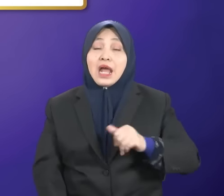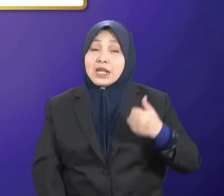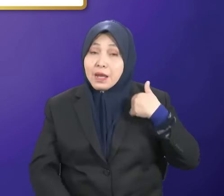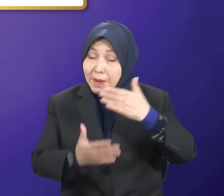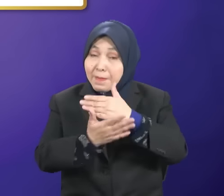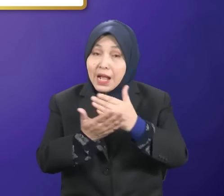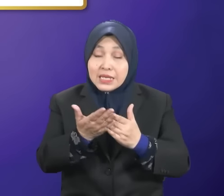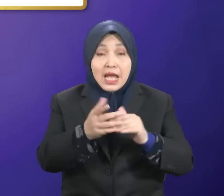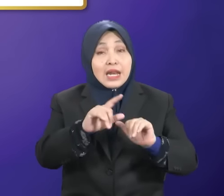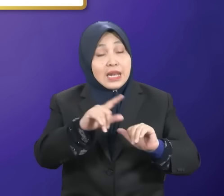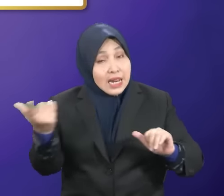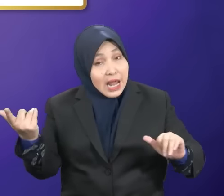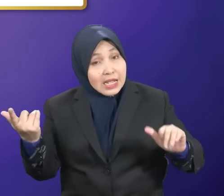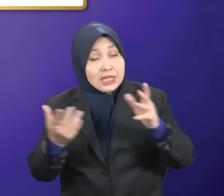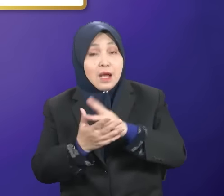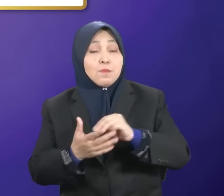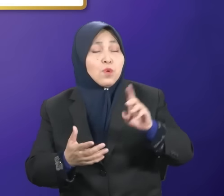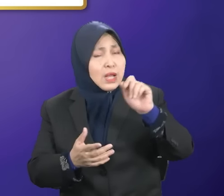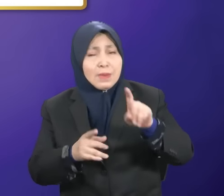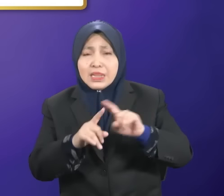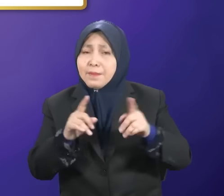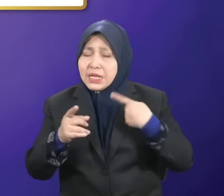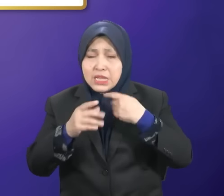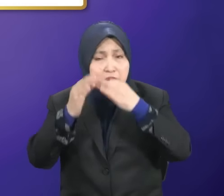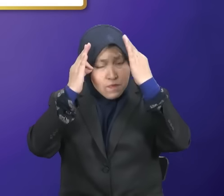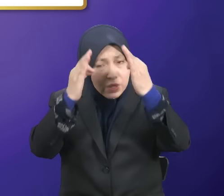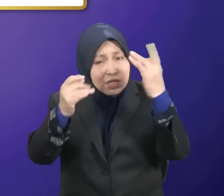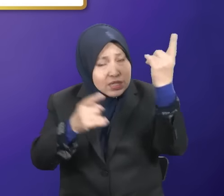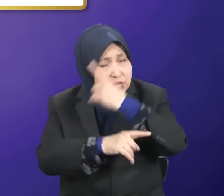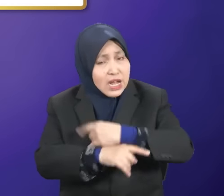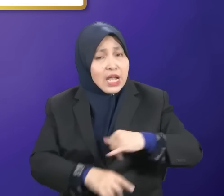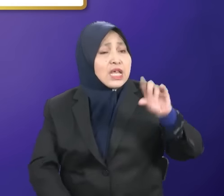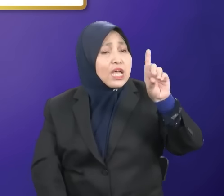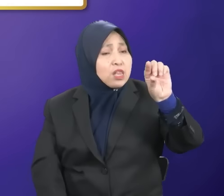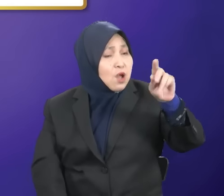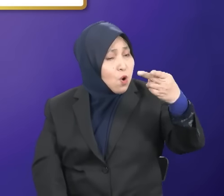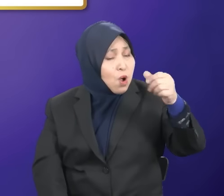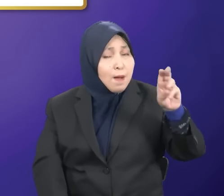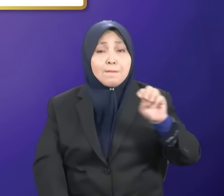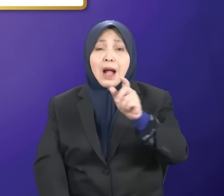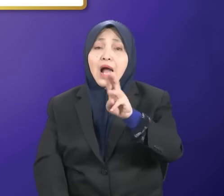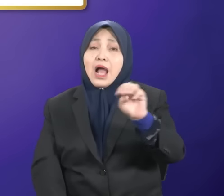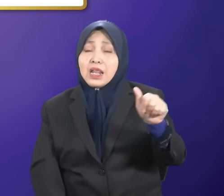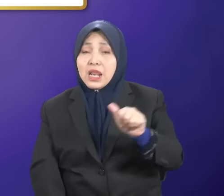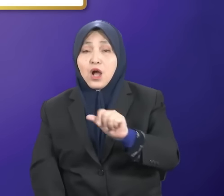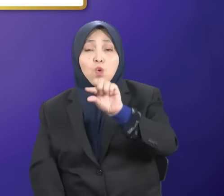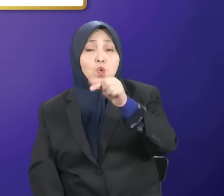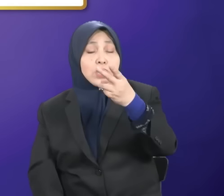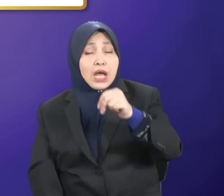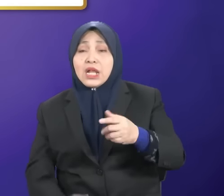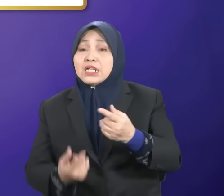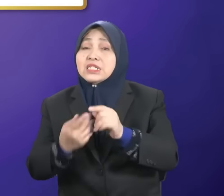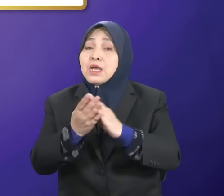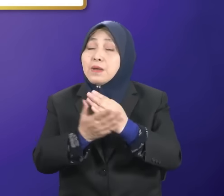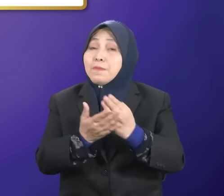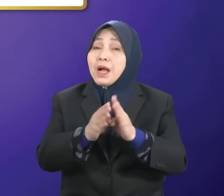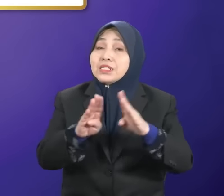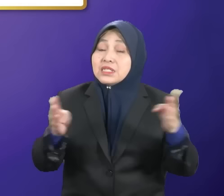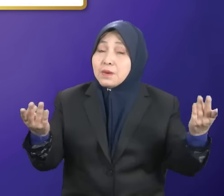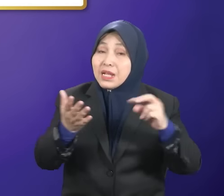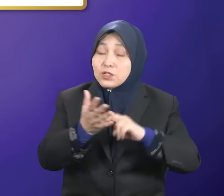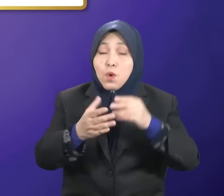lain mutajanisain mutaqaribain tapi yang kita fokus hari ini yaitu adalah idgham apa dia idgham dari segi bahasa bermaksud